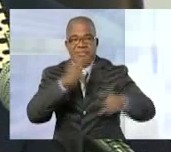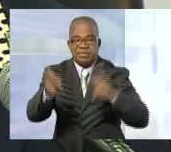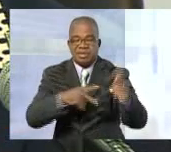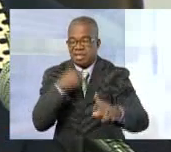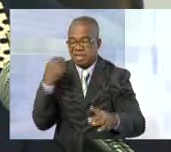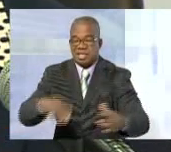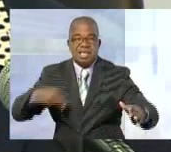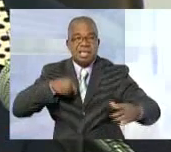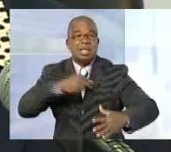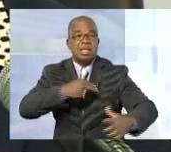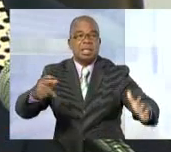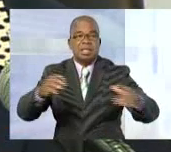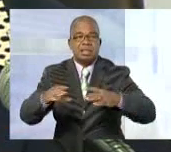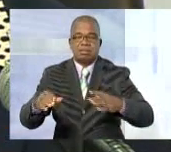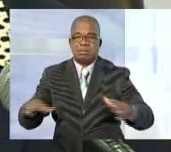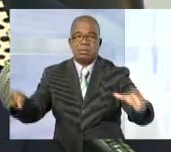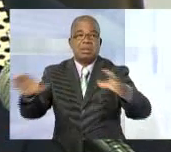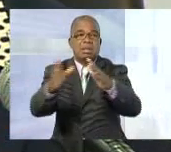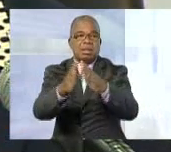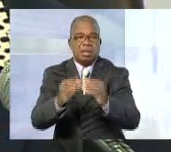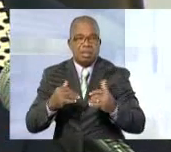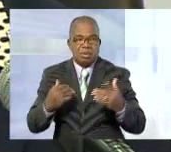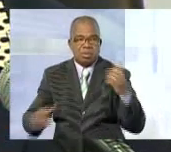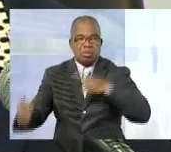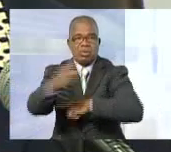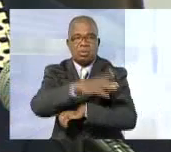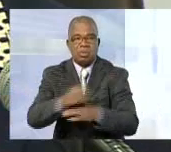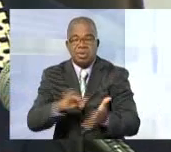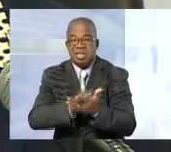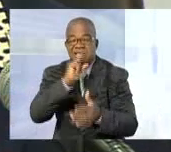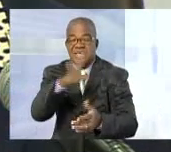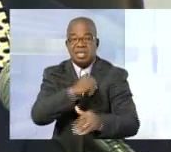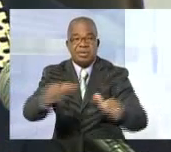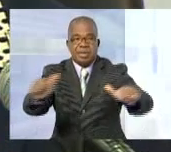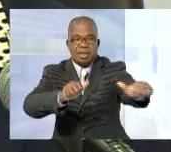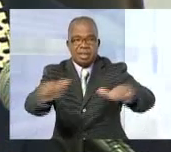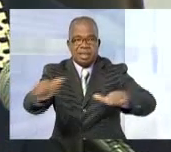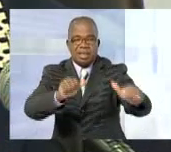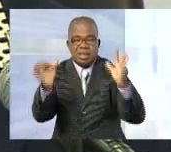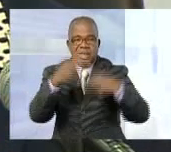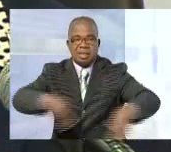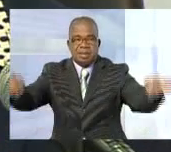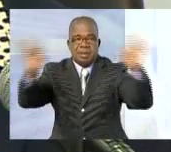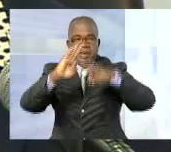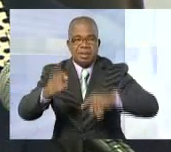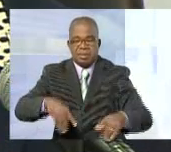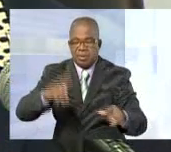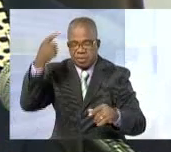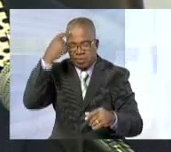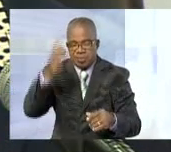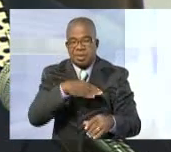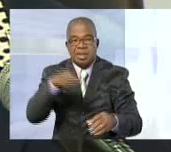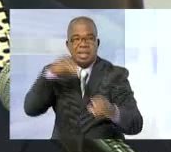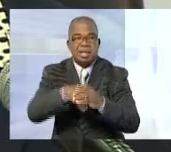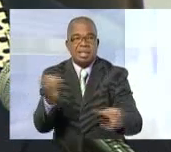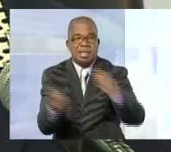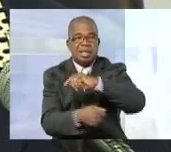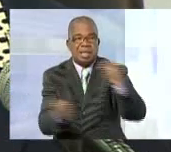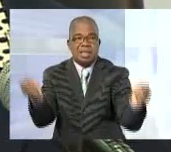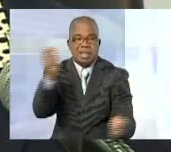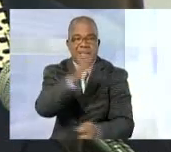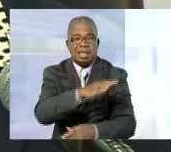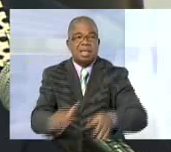ce jour, constitue l'une des principales activités du gouvernement dans la modernisation de